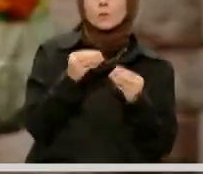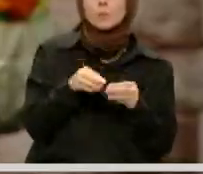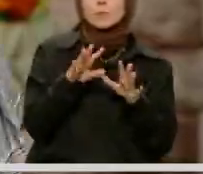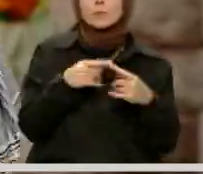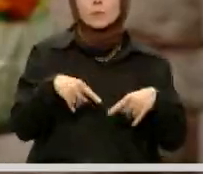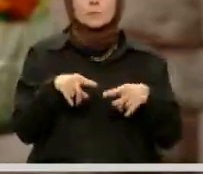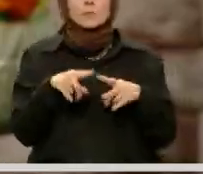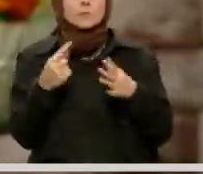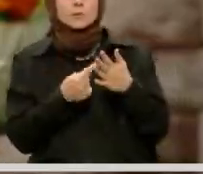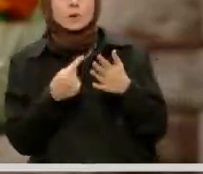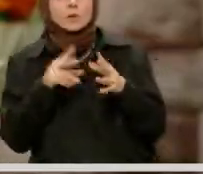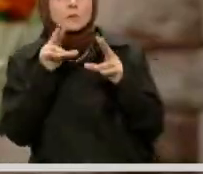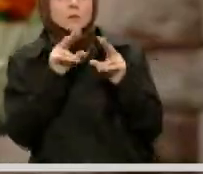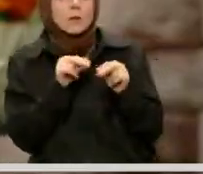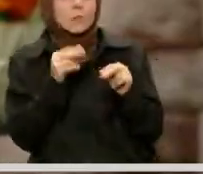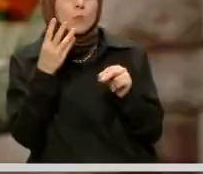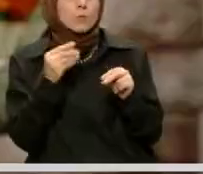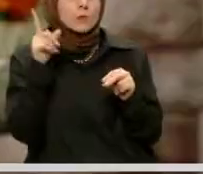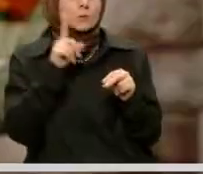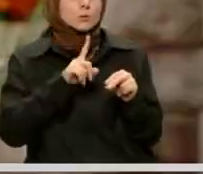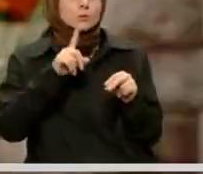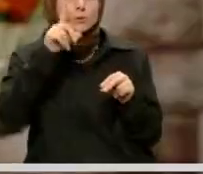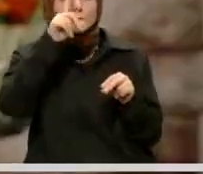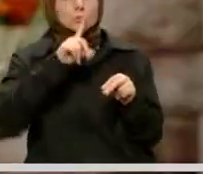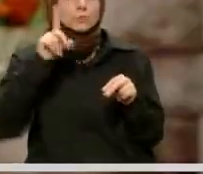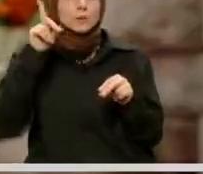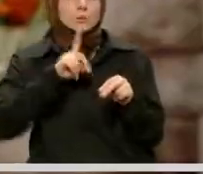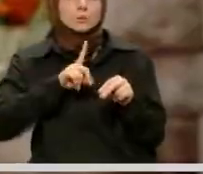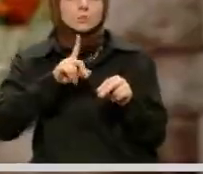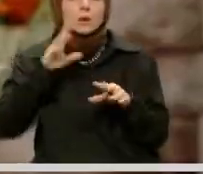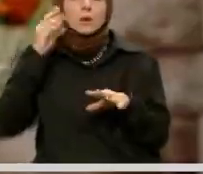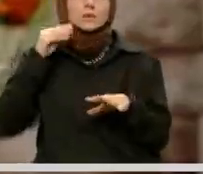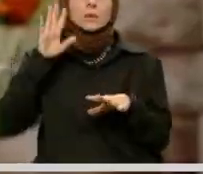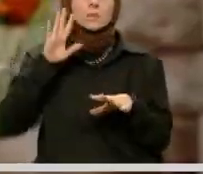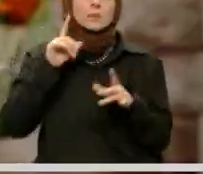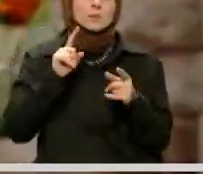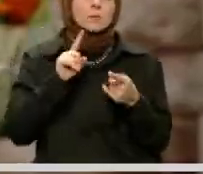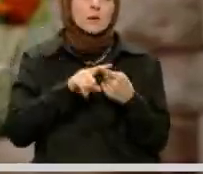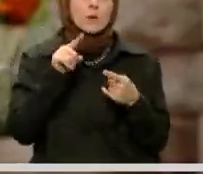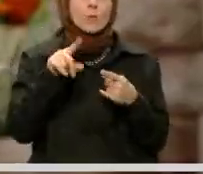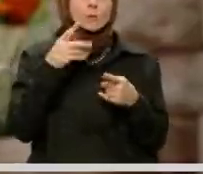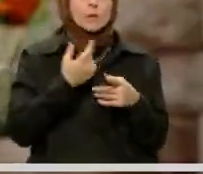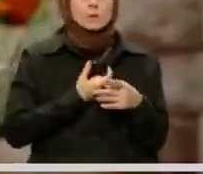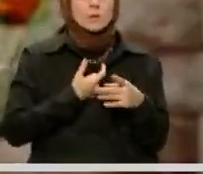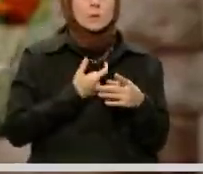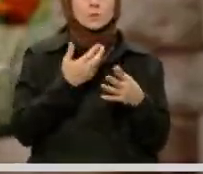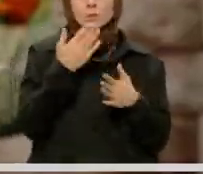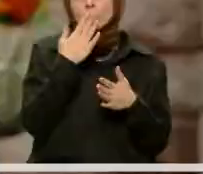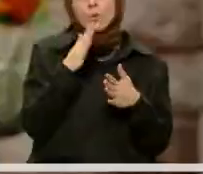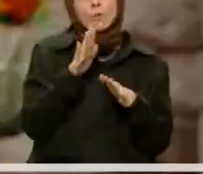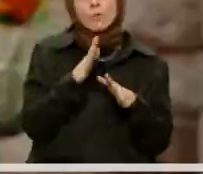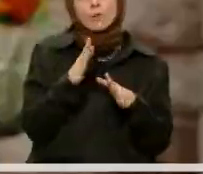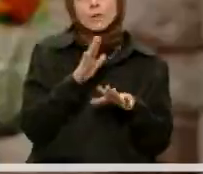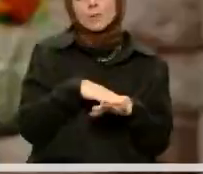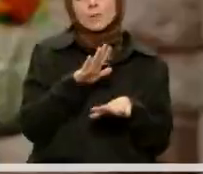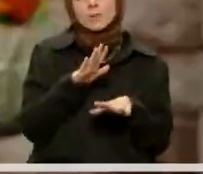Kur'an'ı tam manasıyla %100 idrak edip anlayamayız, oradan hüküm çıkaramayız. Biz anlamak için mesela okuduğumuz zaman Allah